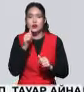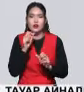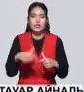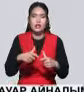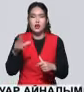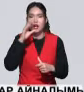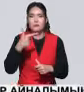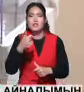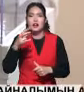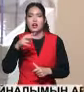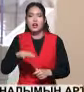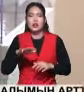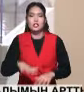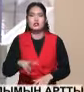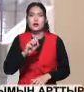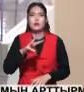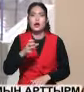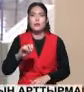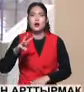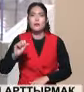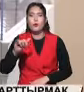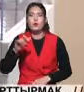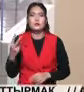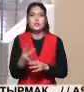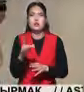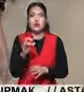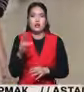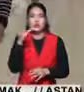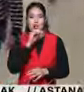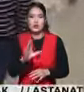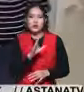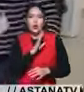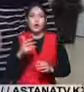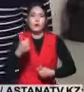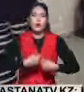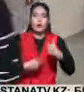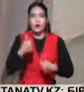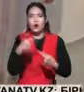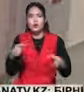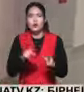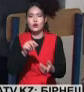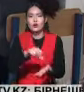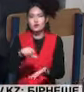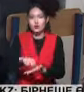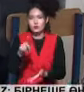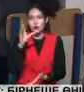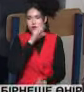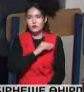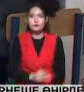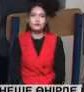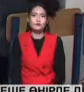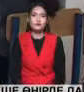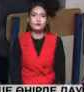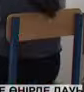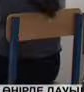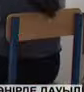негізгі гранттың тесті мамыр, маусым айларында 2 рет болады. Ең үздік нәтижесімен конкурсқа қатыса алады. Сүндет Оралбек, Бауыржан Жолдыбалин, Астана